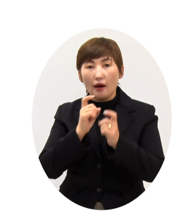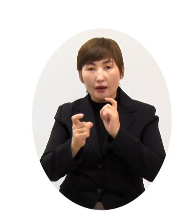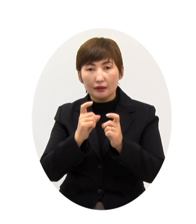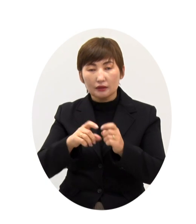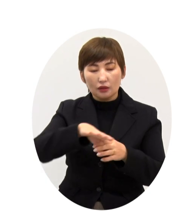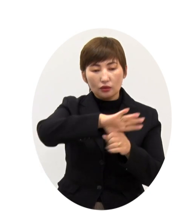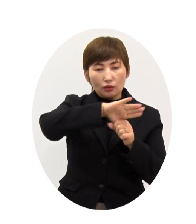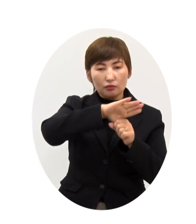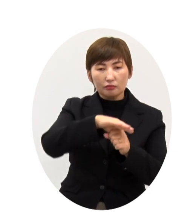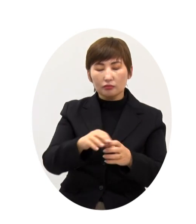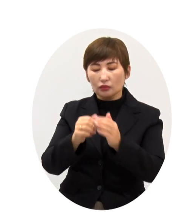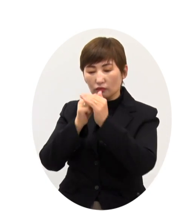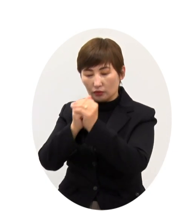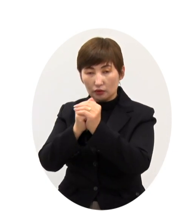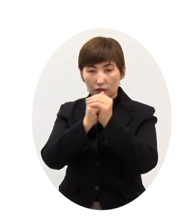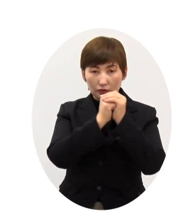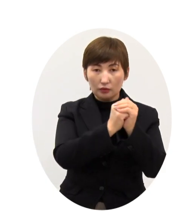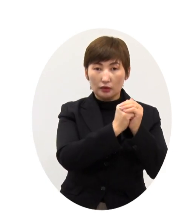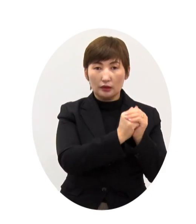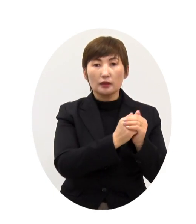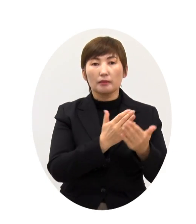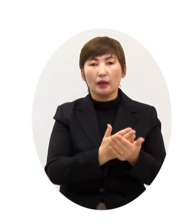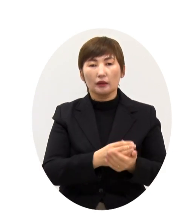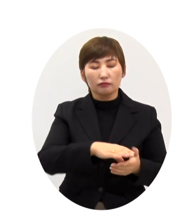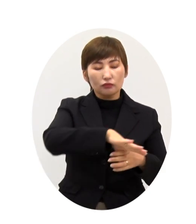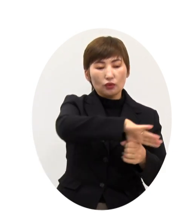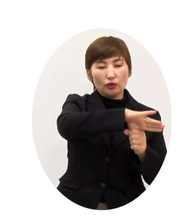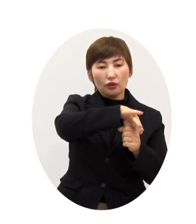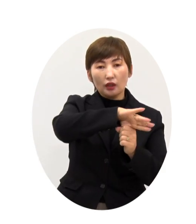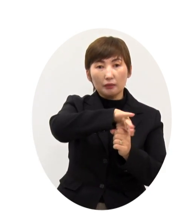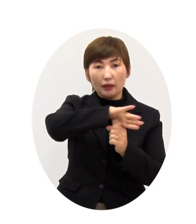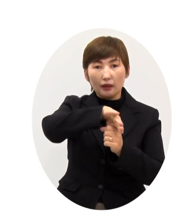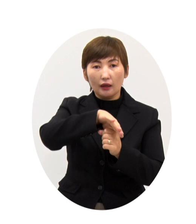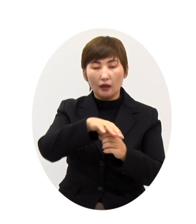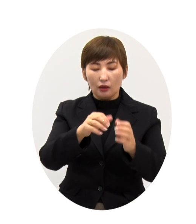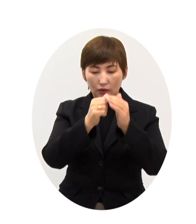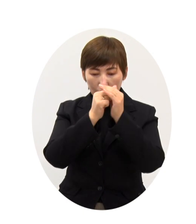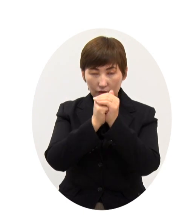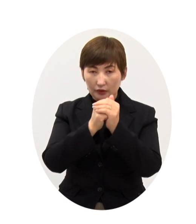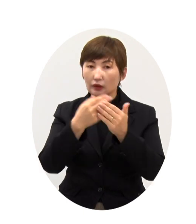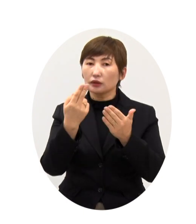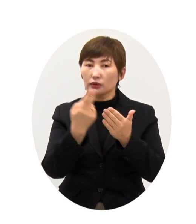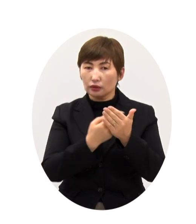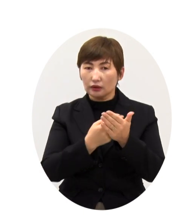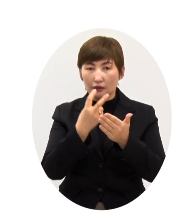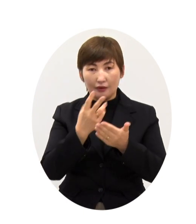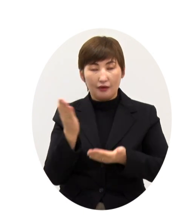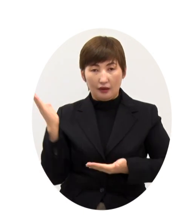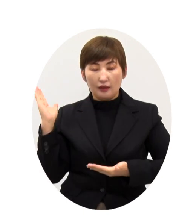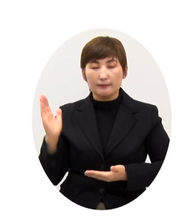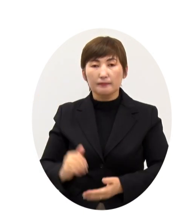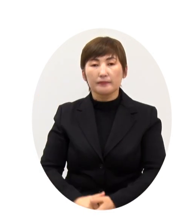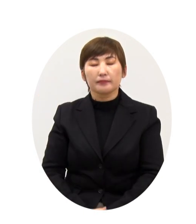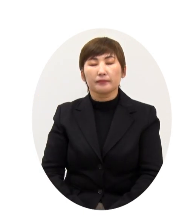төрийн талбайгаа харилцан хүндэлдэг. За төрийн талбайгаа харилцан хүндэлдэг зургийг дэлгэцэн тогш